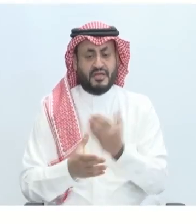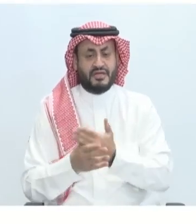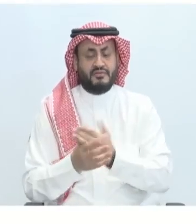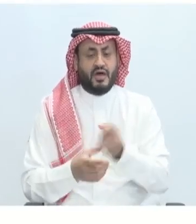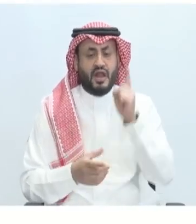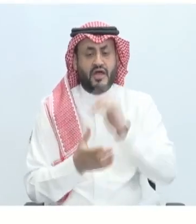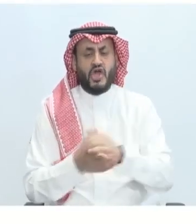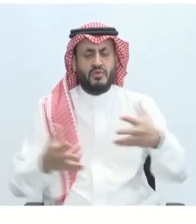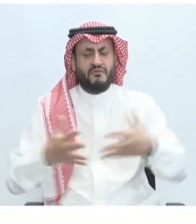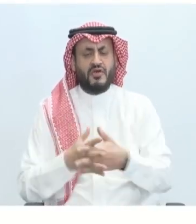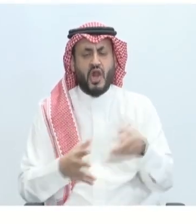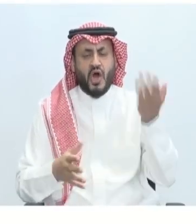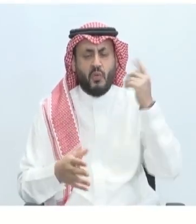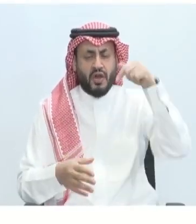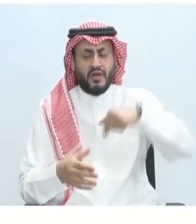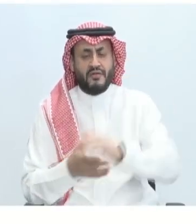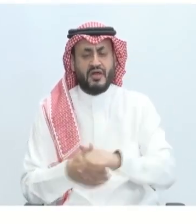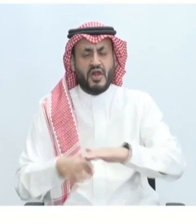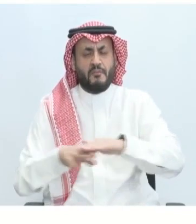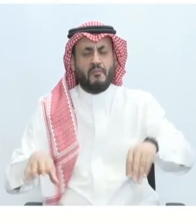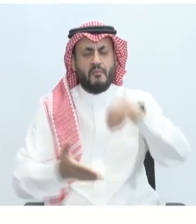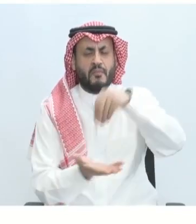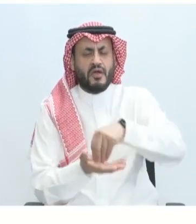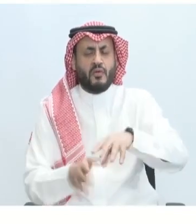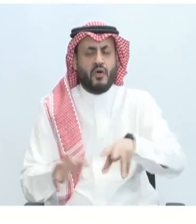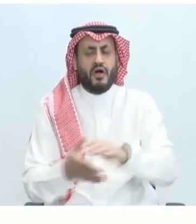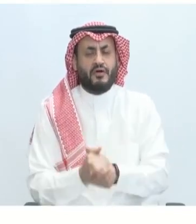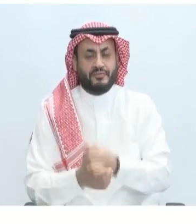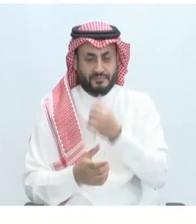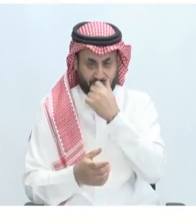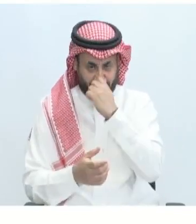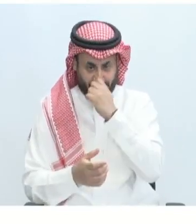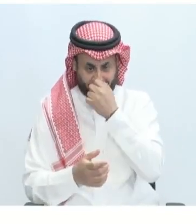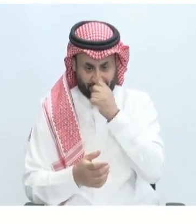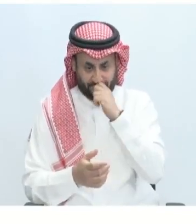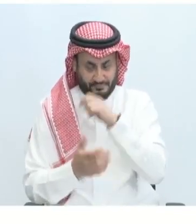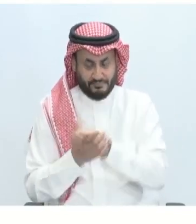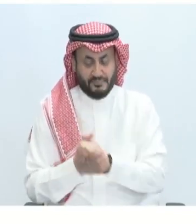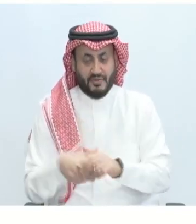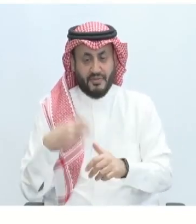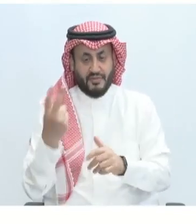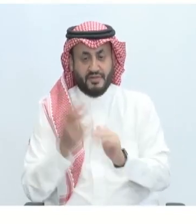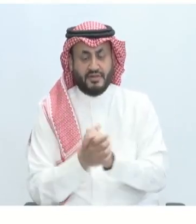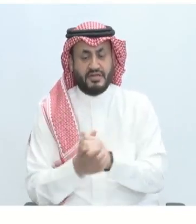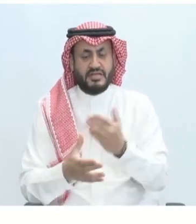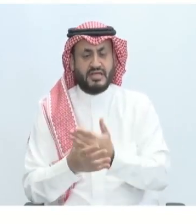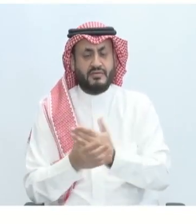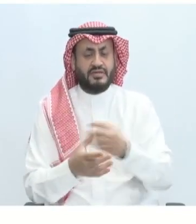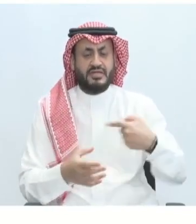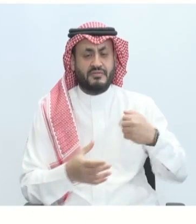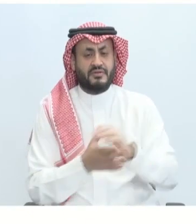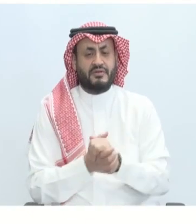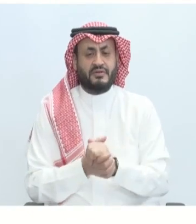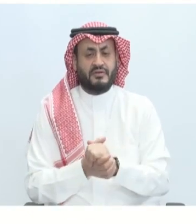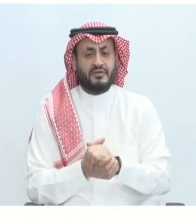الاولين والاخرين في صعيد واحد للحساب والجزاء العباره الثانيه تسميه يوم القيامه